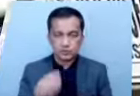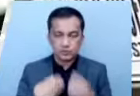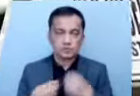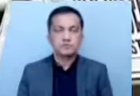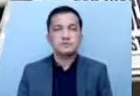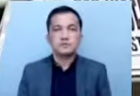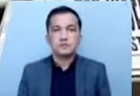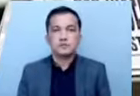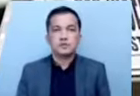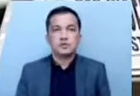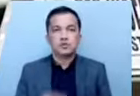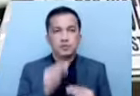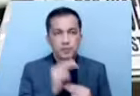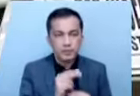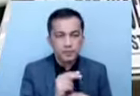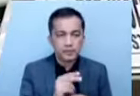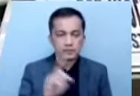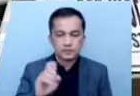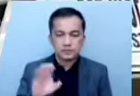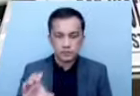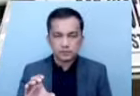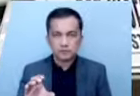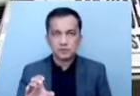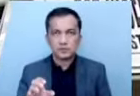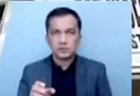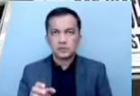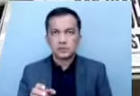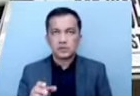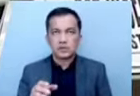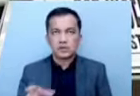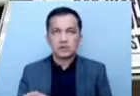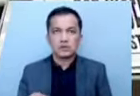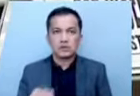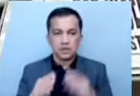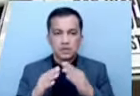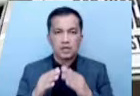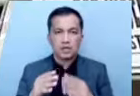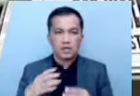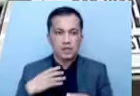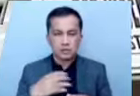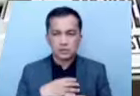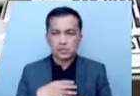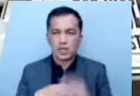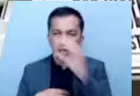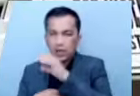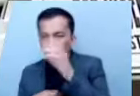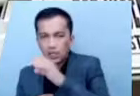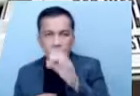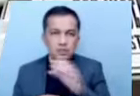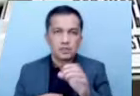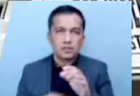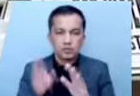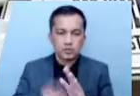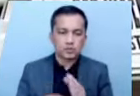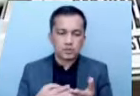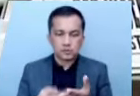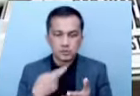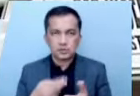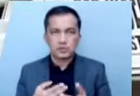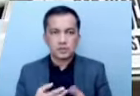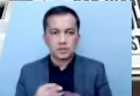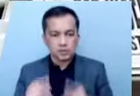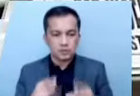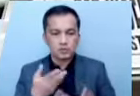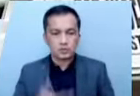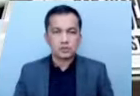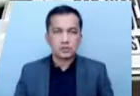December, ikot ng ikot ang House leadership, naghahanap ng murang bigas dahil ang mga tao nagugutom.